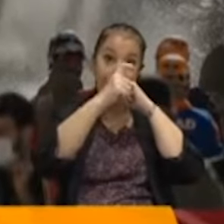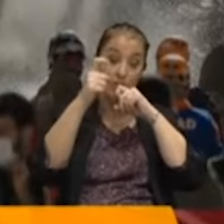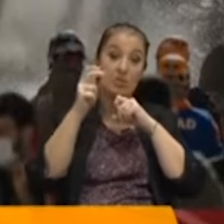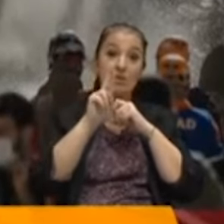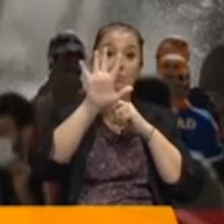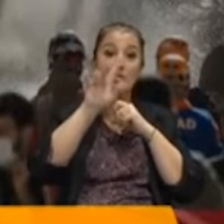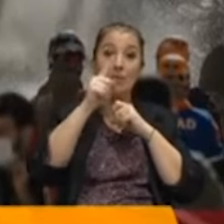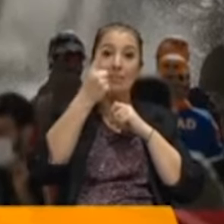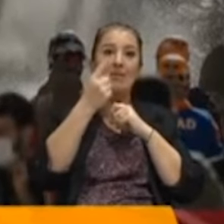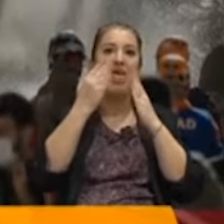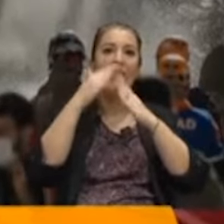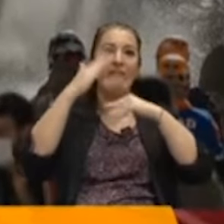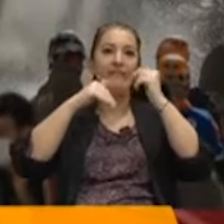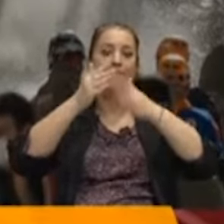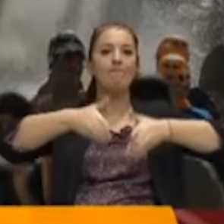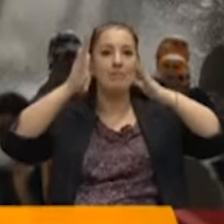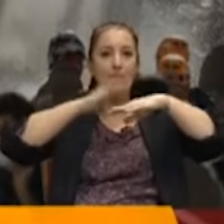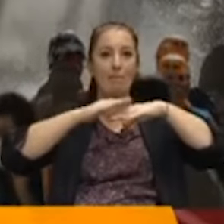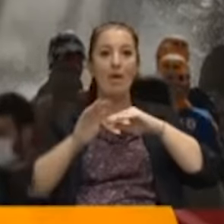975 bin konut yaptık.